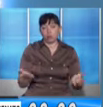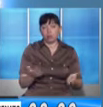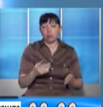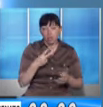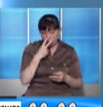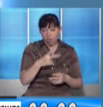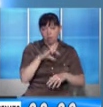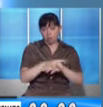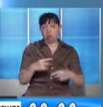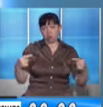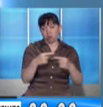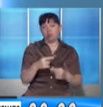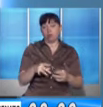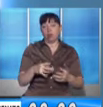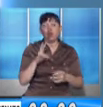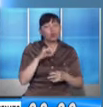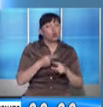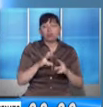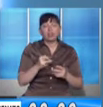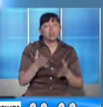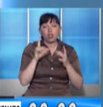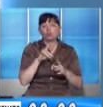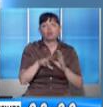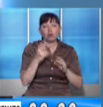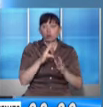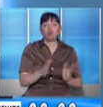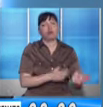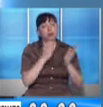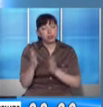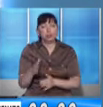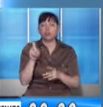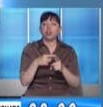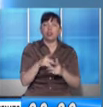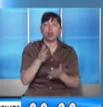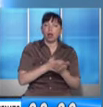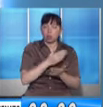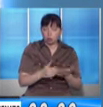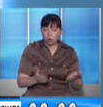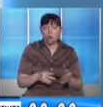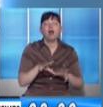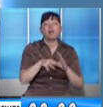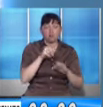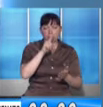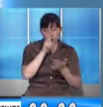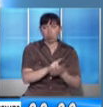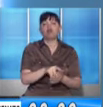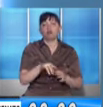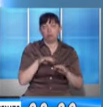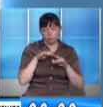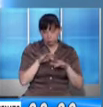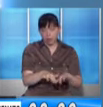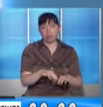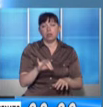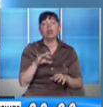nu înseamnă că alegerile trebuie anulate, amânate sau mă știu ce. Alegerile trebuie să aibă loc în conformitate cu